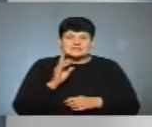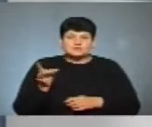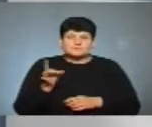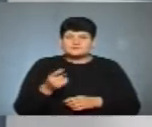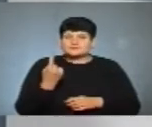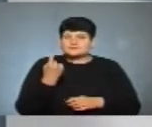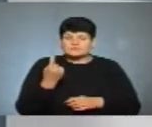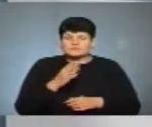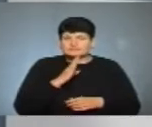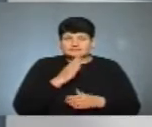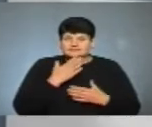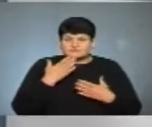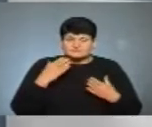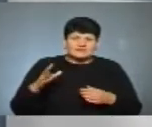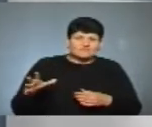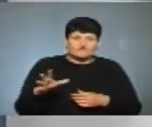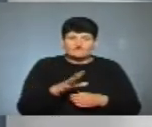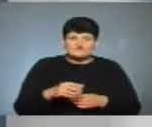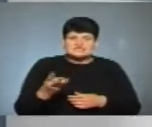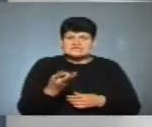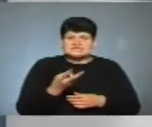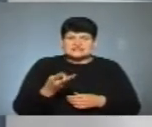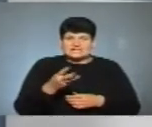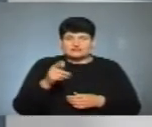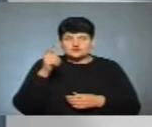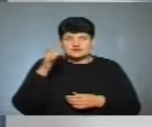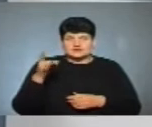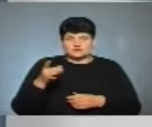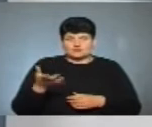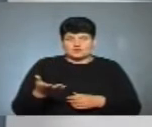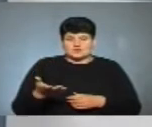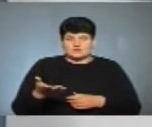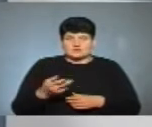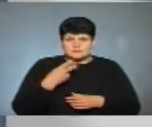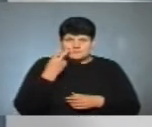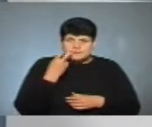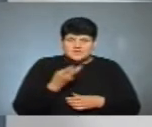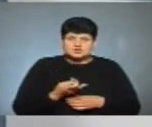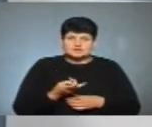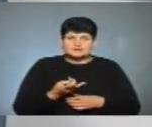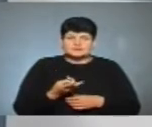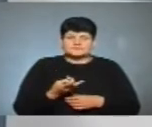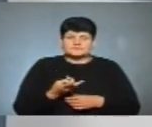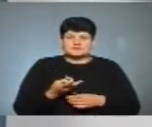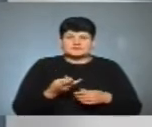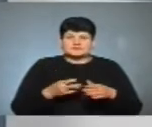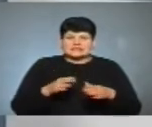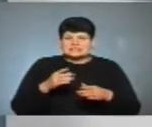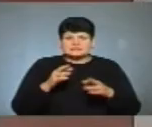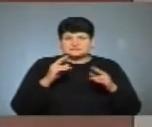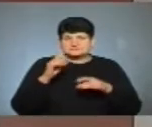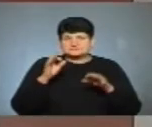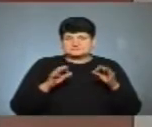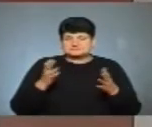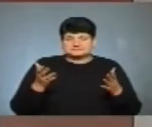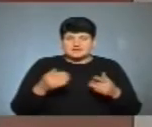районі жодної жінки, всі три в Чортківському районі. Тобто, бачите, такий суттєвий дисбаланс. Були, так? І